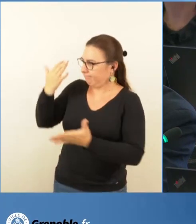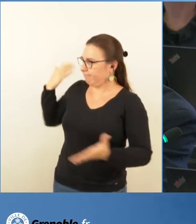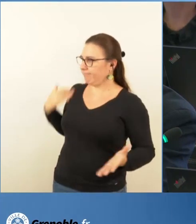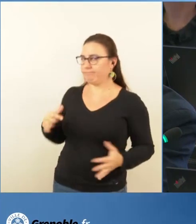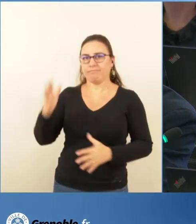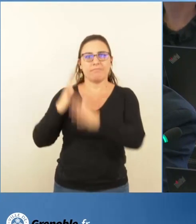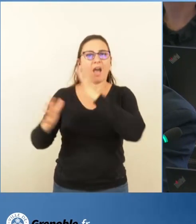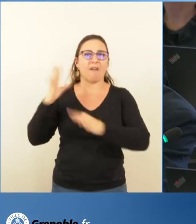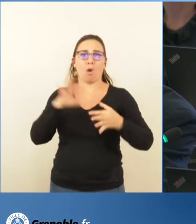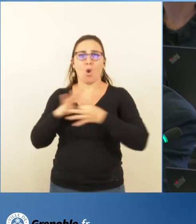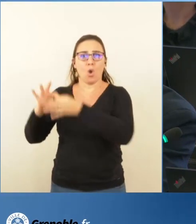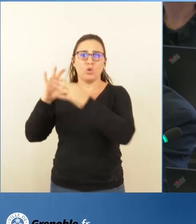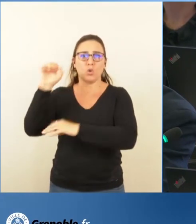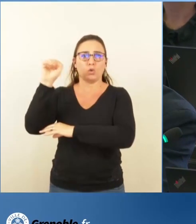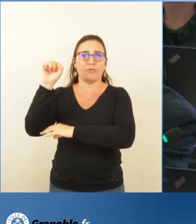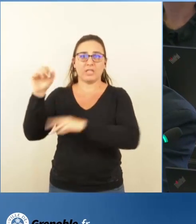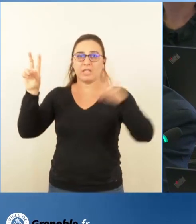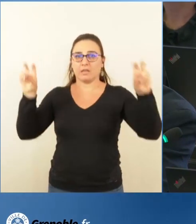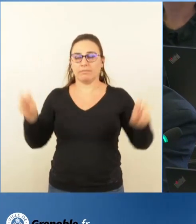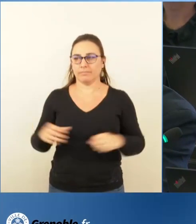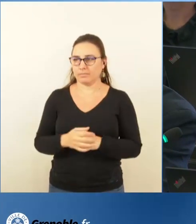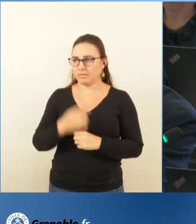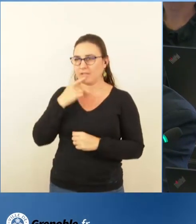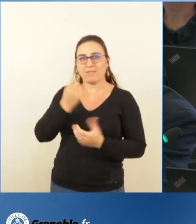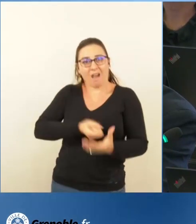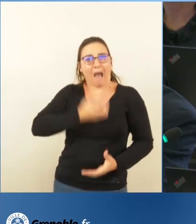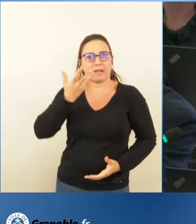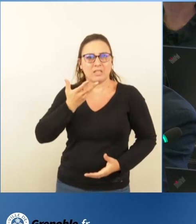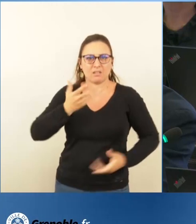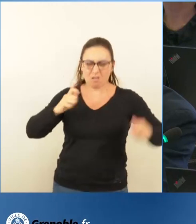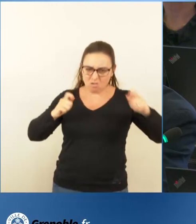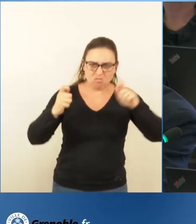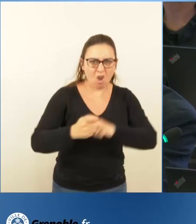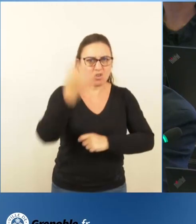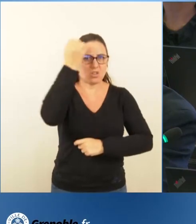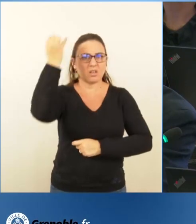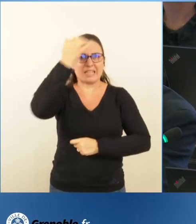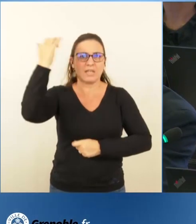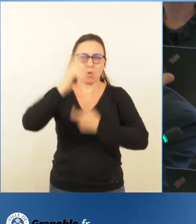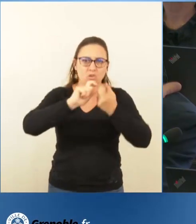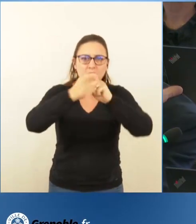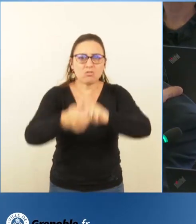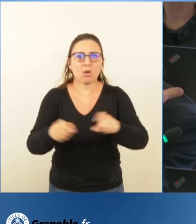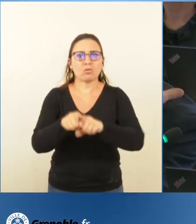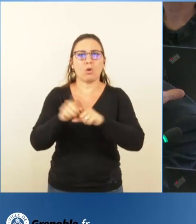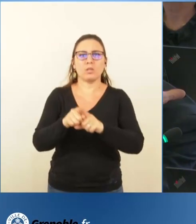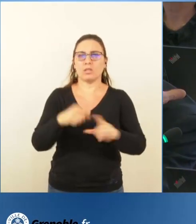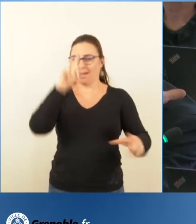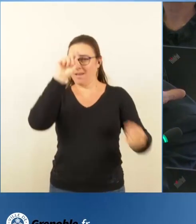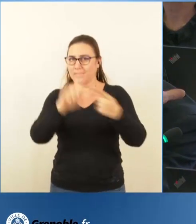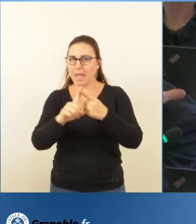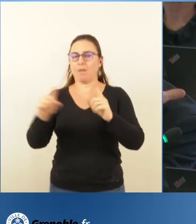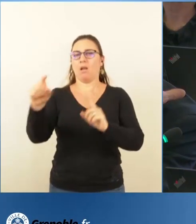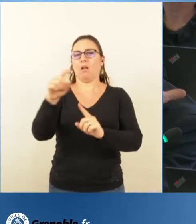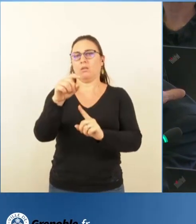soviétique dans lequel l'artiste devait contribuer à la transformation idéologique et à l'éducation dans l'esprit du socialisme